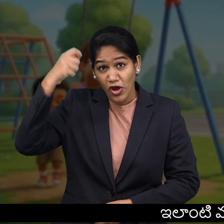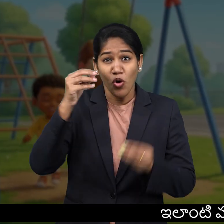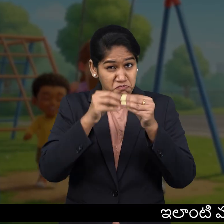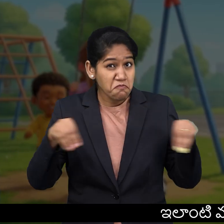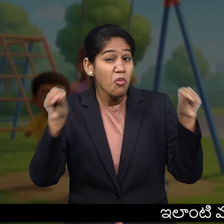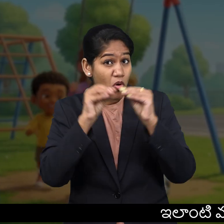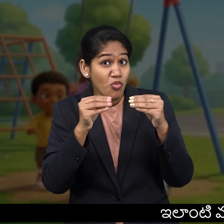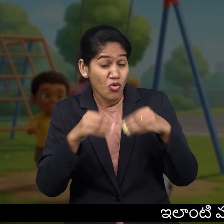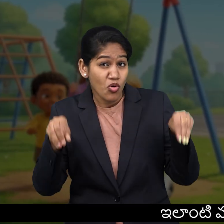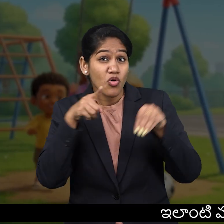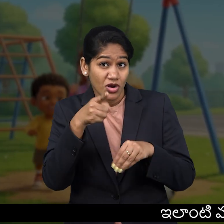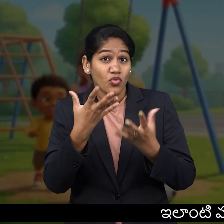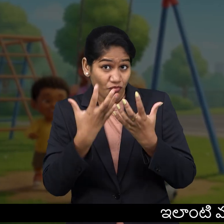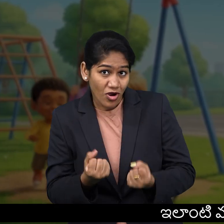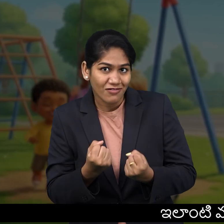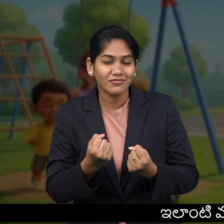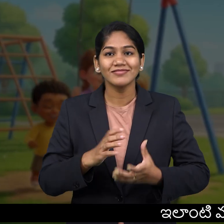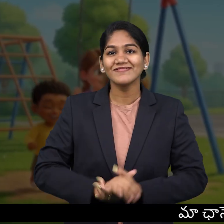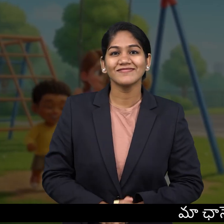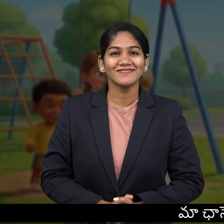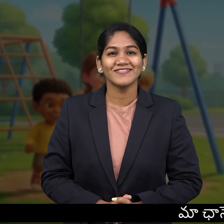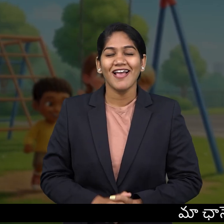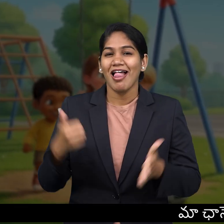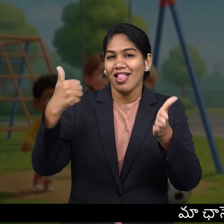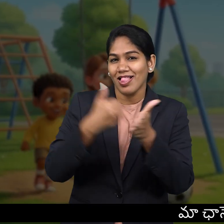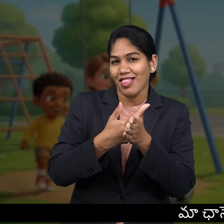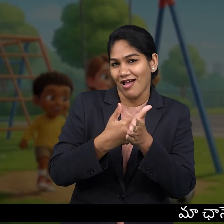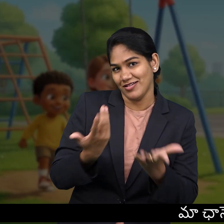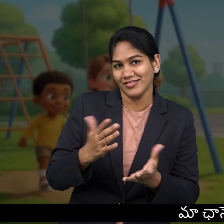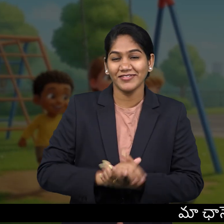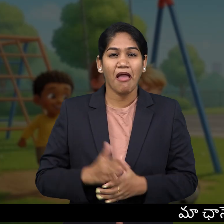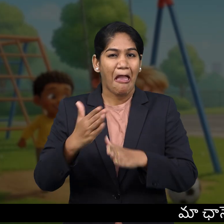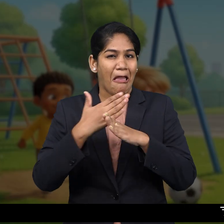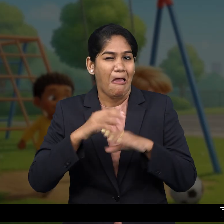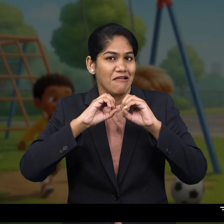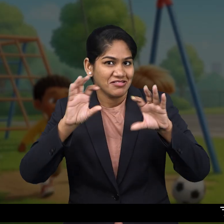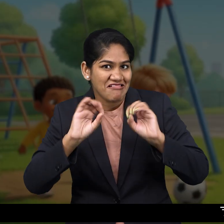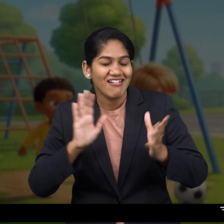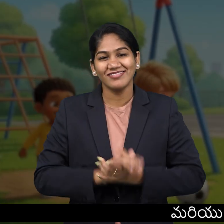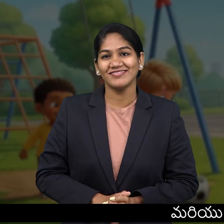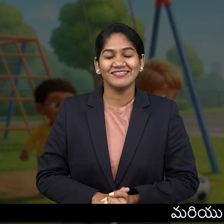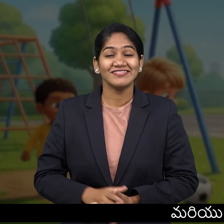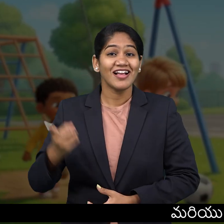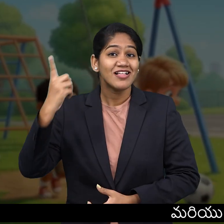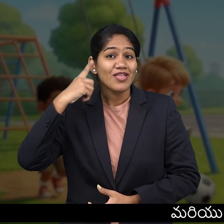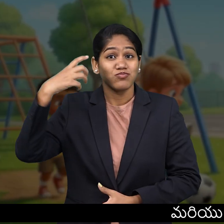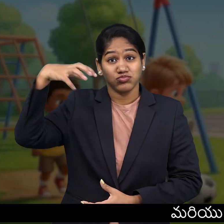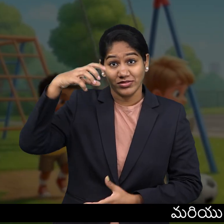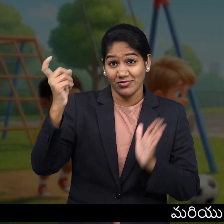ఇలాంటి మరిన్ని వీడియోల కోసం మా ఛానల్కు లైక్ చేయండి, షేర్ చేయండి